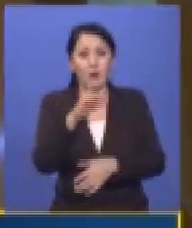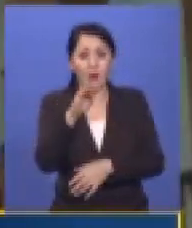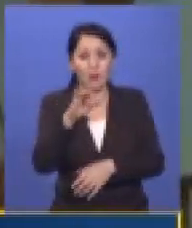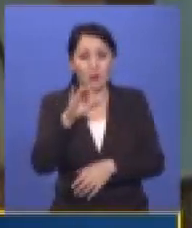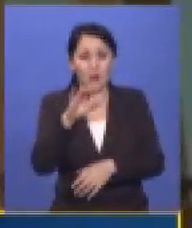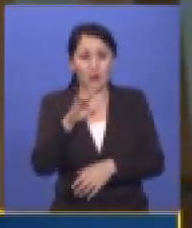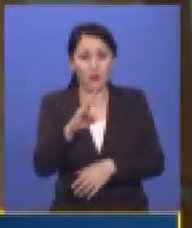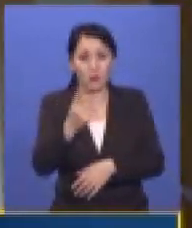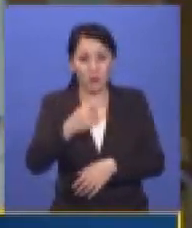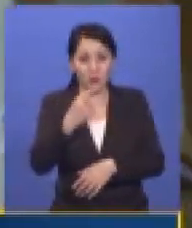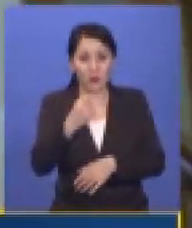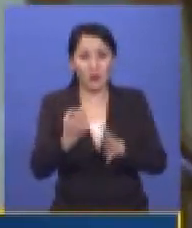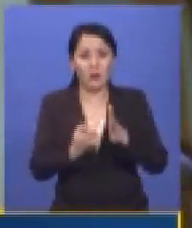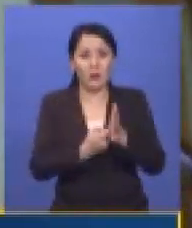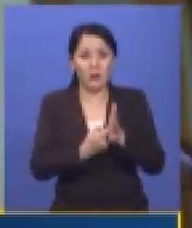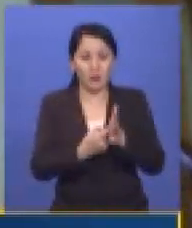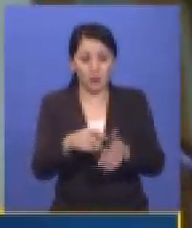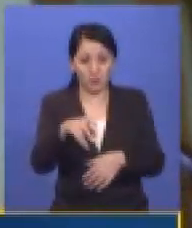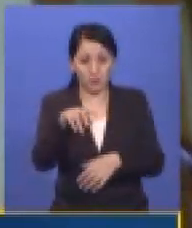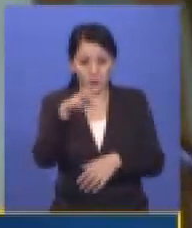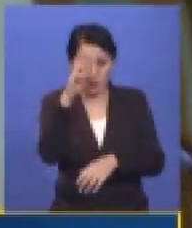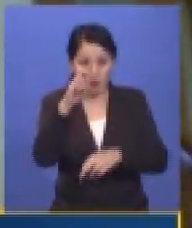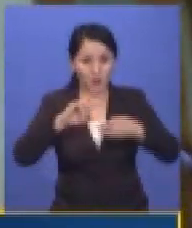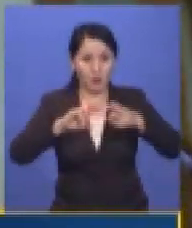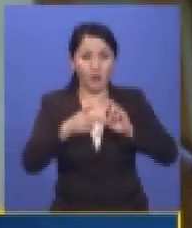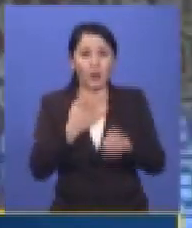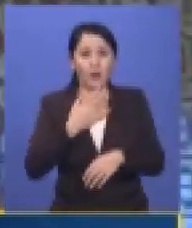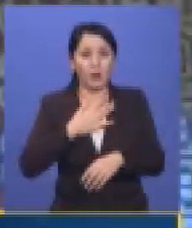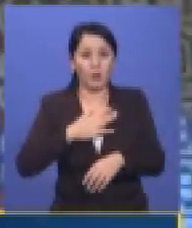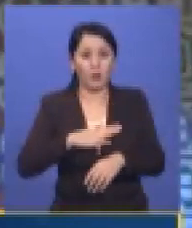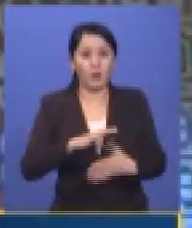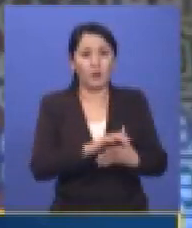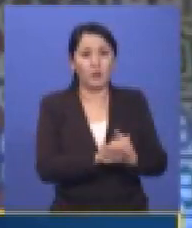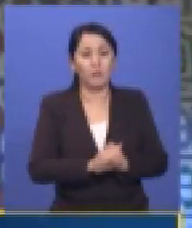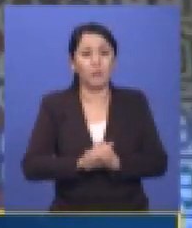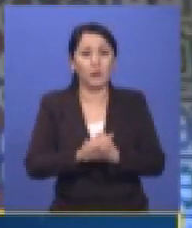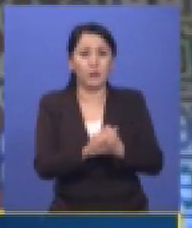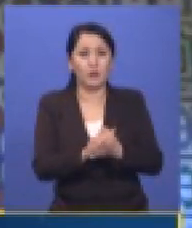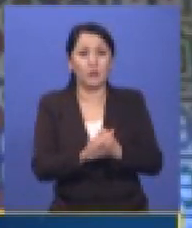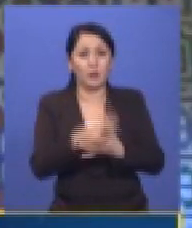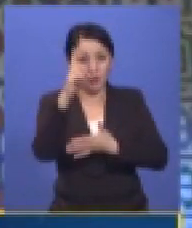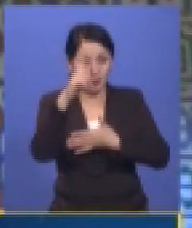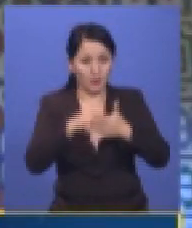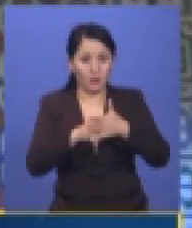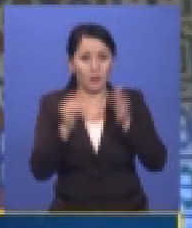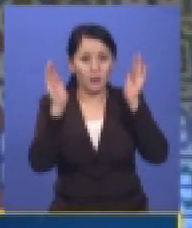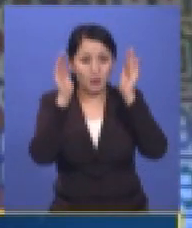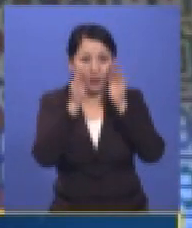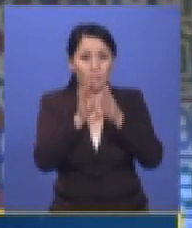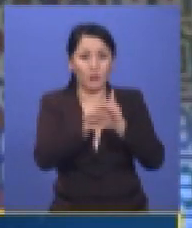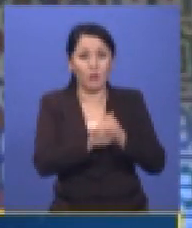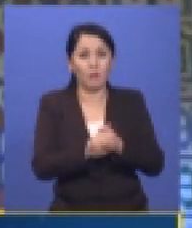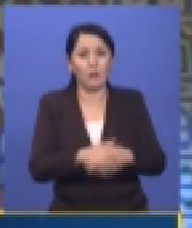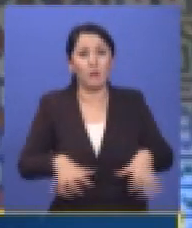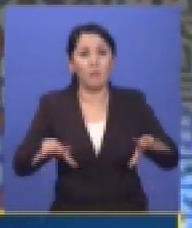имамы Хамзат Қажымұратұлының айтуына қарағанда, діни ахуалдың тұрақтылығы татулықтың және бейбітшіліктің кепілі, ал